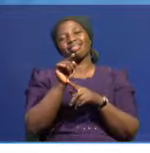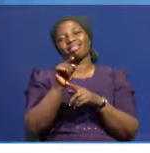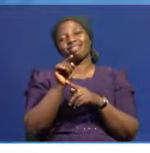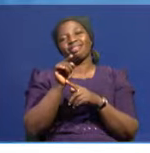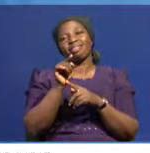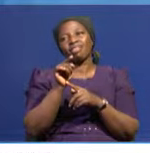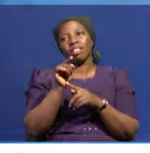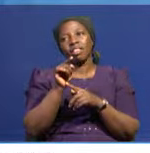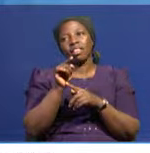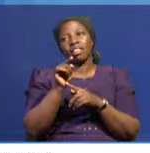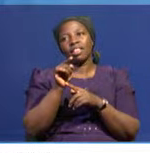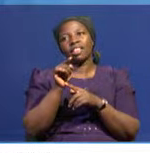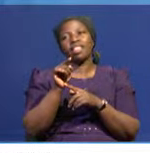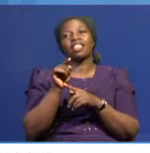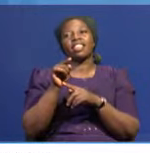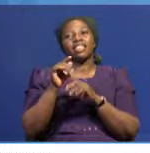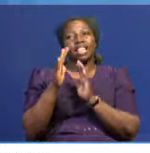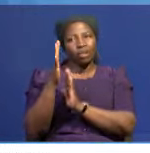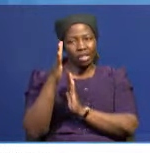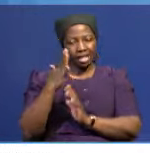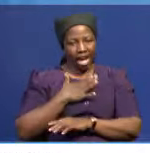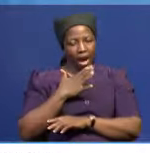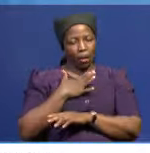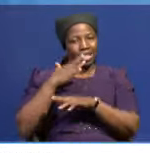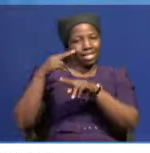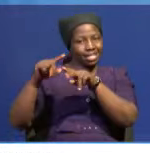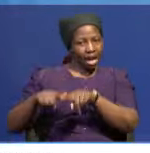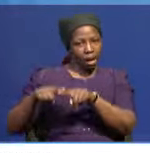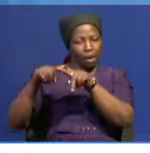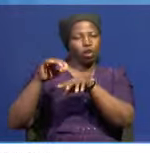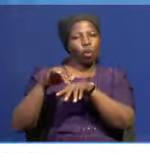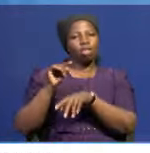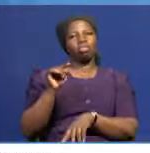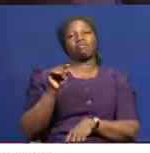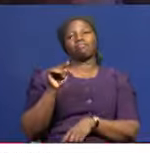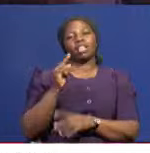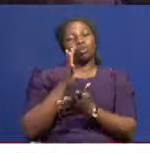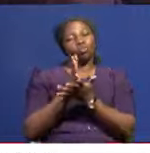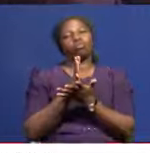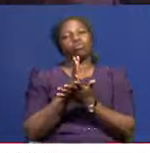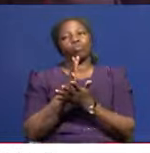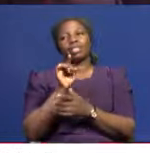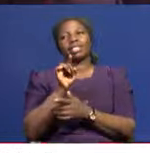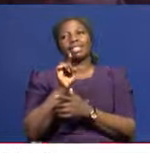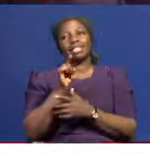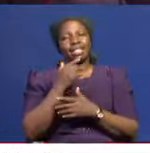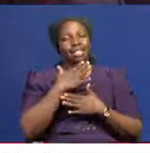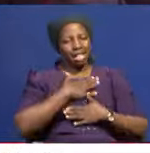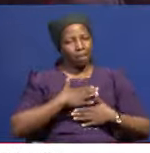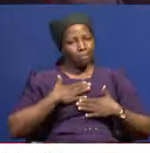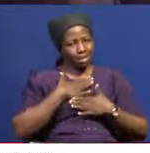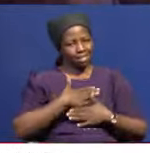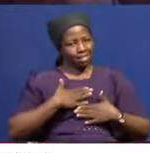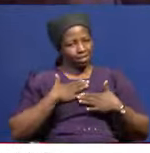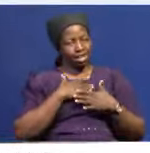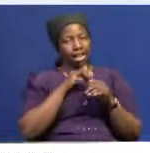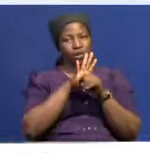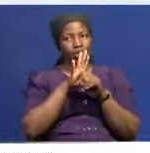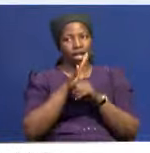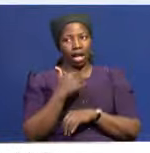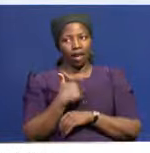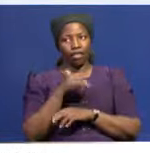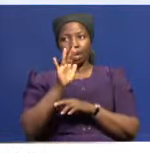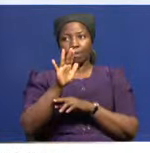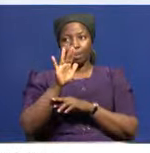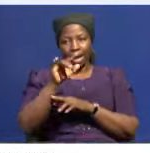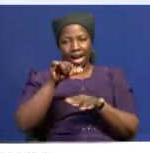security is built is greatly appreciated. Kiongozi wa taifa amesema utawala wake hivi karibuni